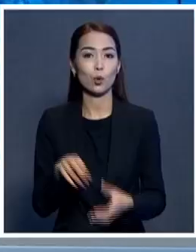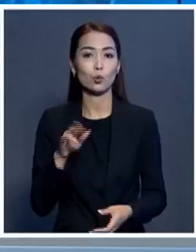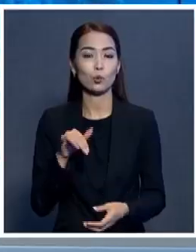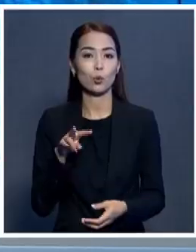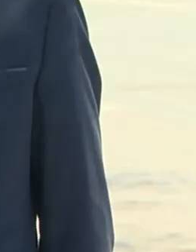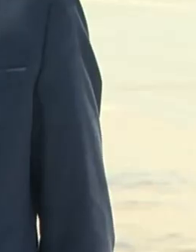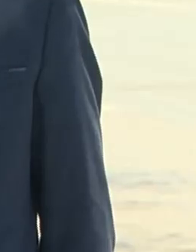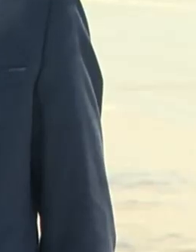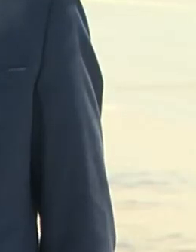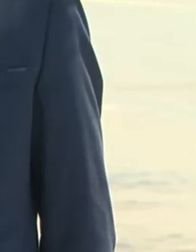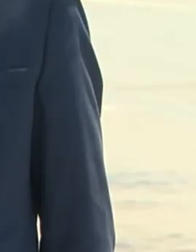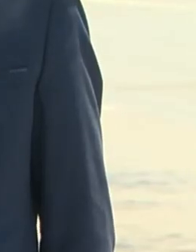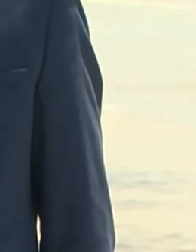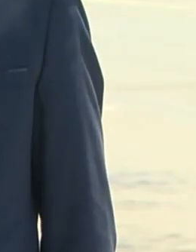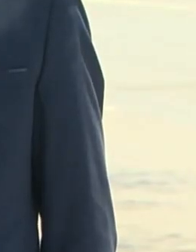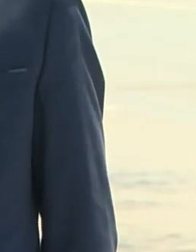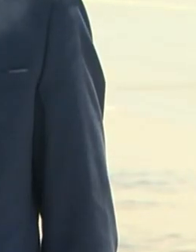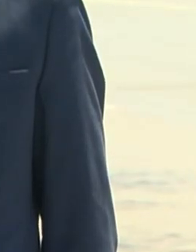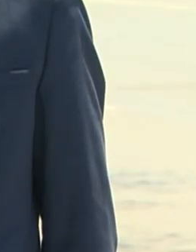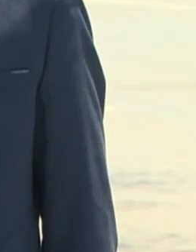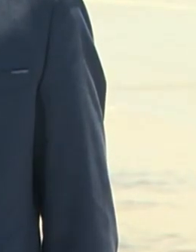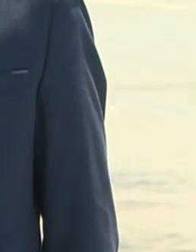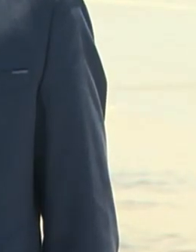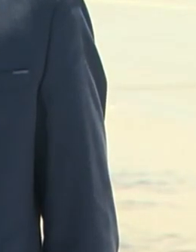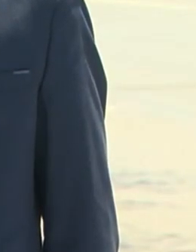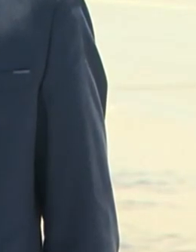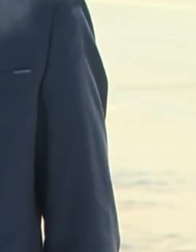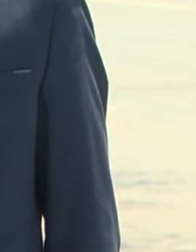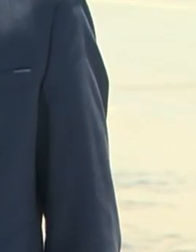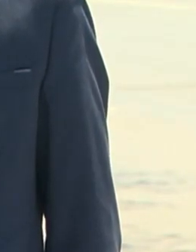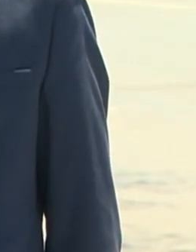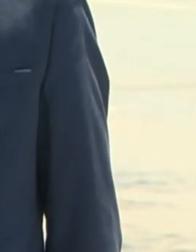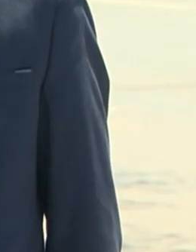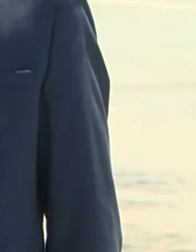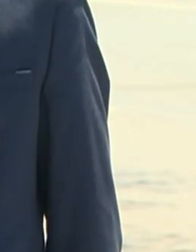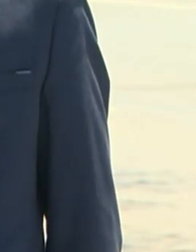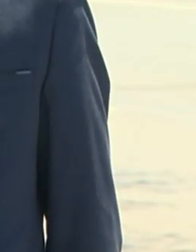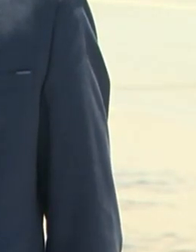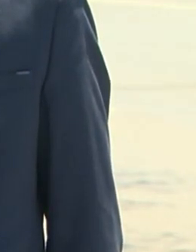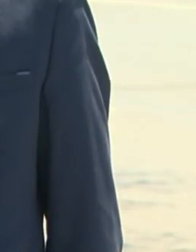тұр. Дулат, мемлекет басшысының сапары қалай өтуде?